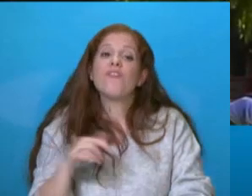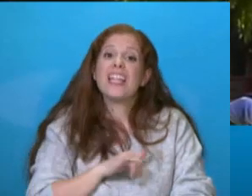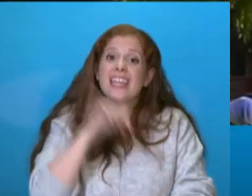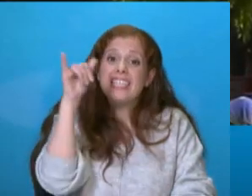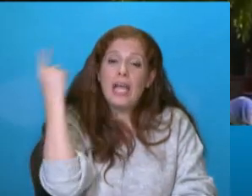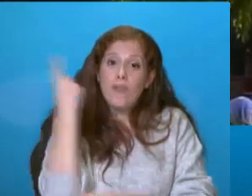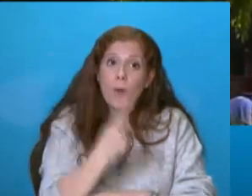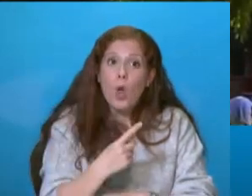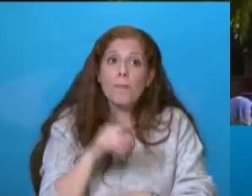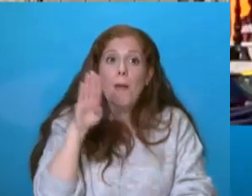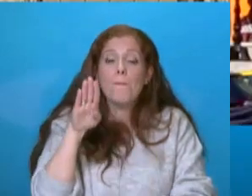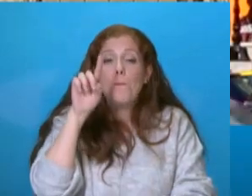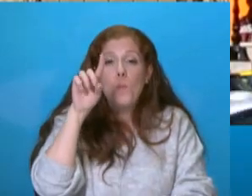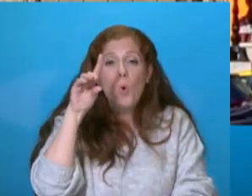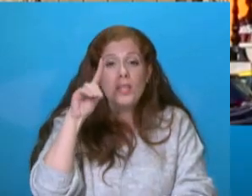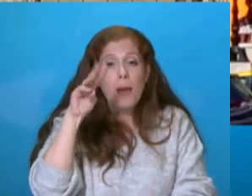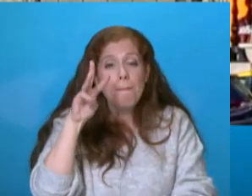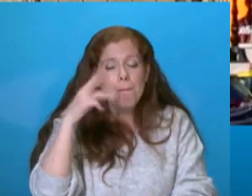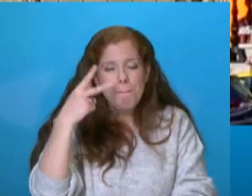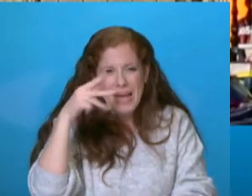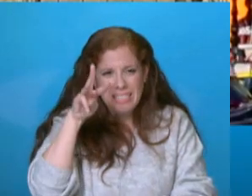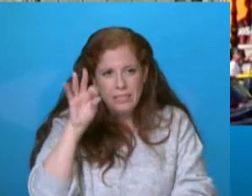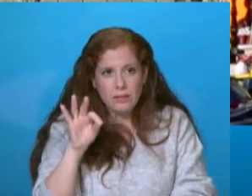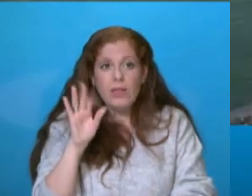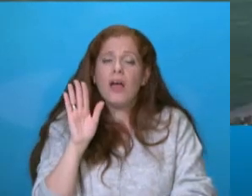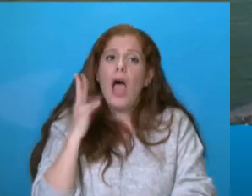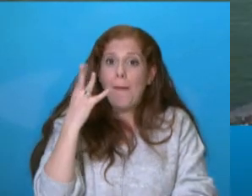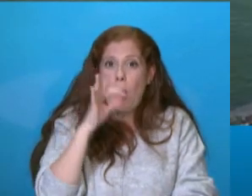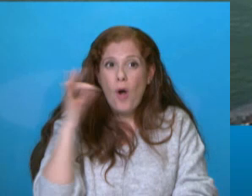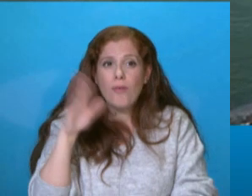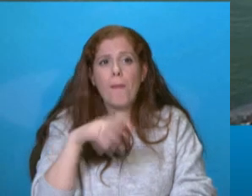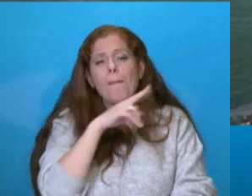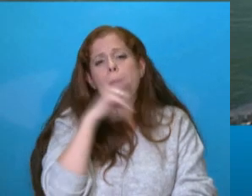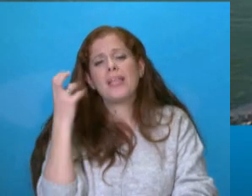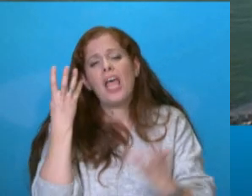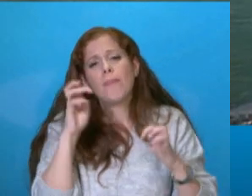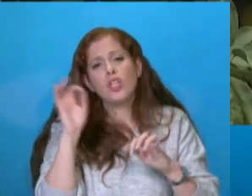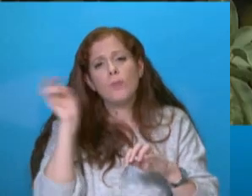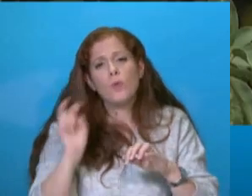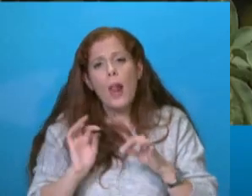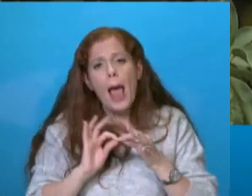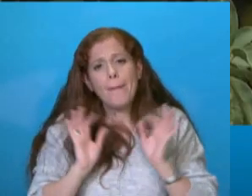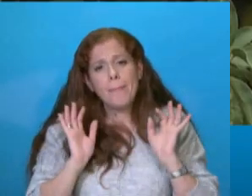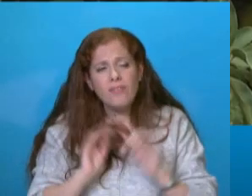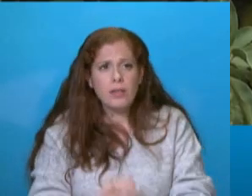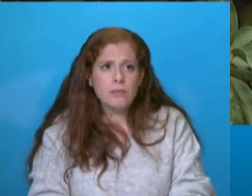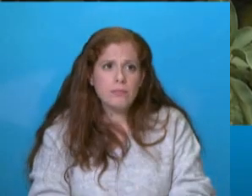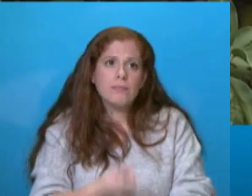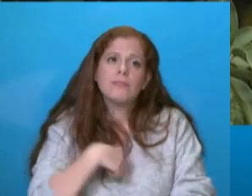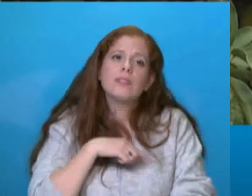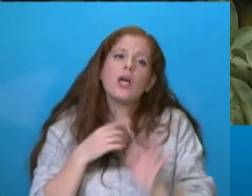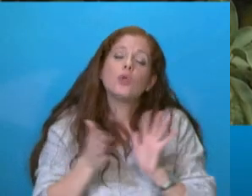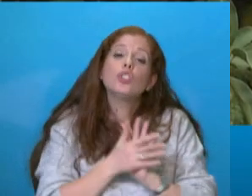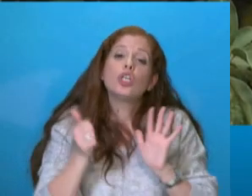ומלון בבודפשט, גם כאן 4 כוכבים, תעלה כ-$290 בלבד. אנחנו נהיה